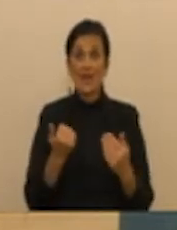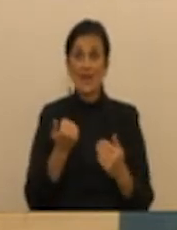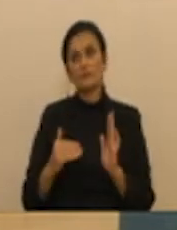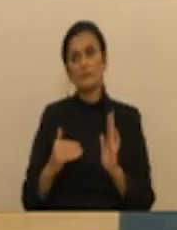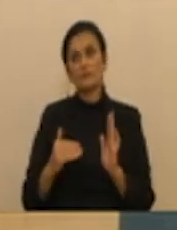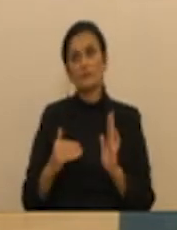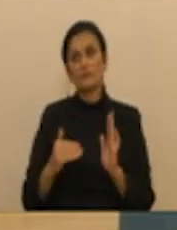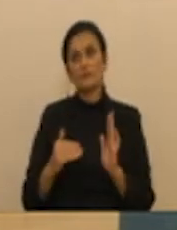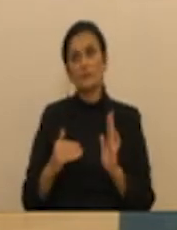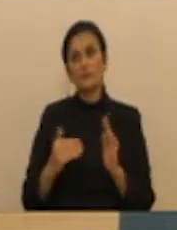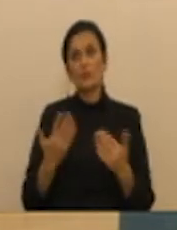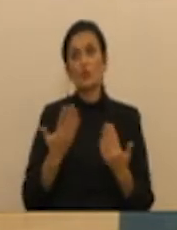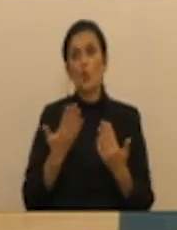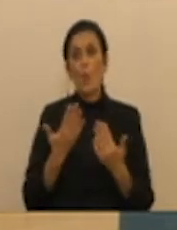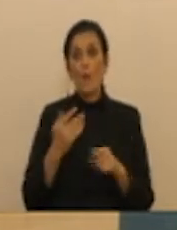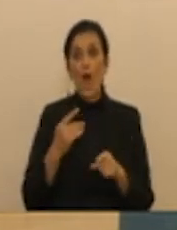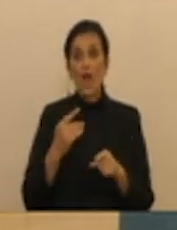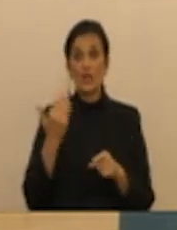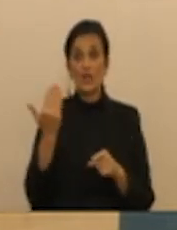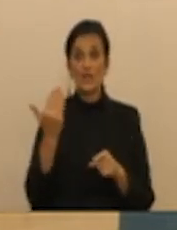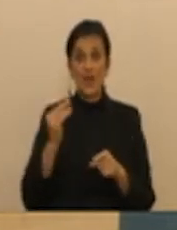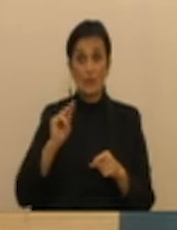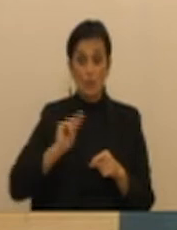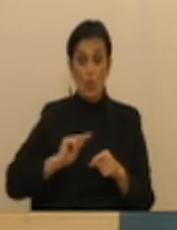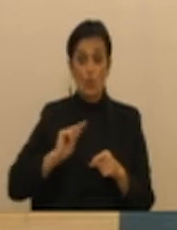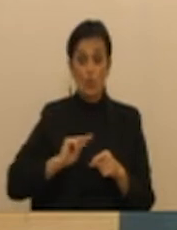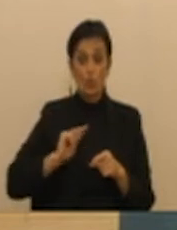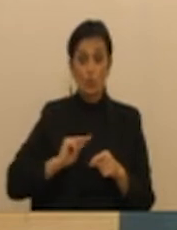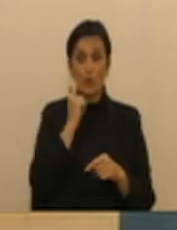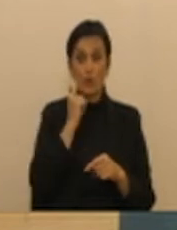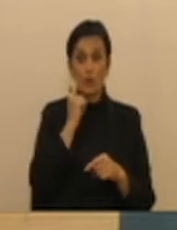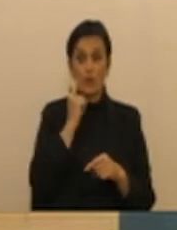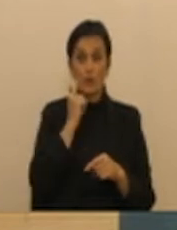საკითხი რომელიც თქვენმა უწყება ვფიქრობ